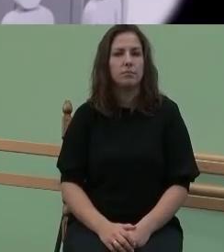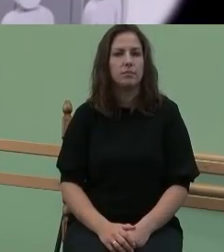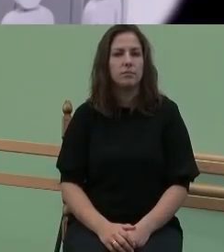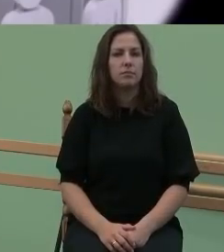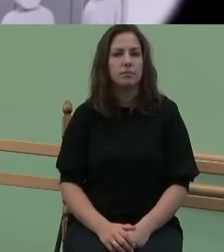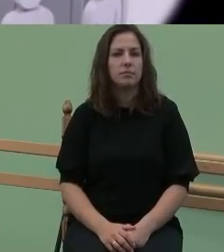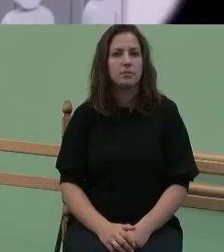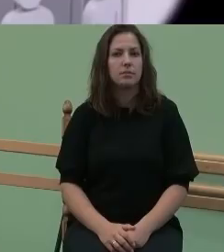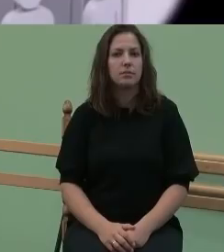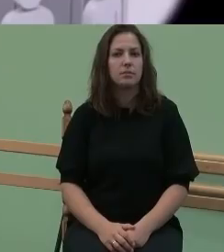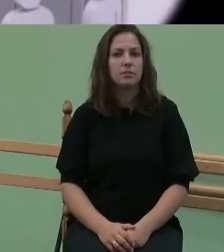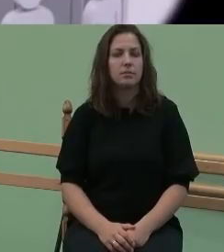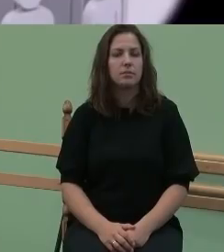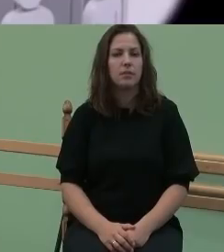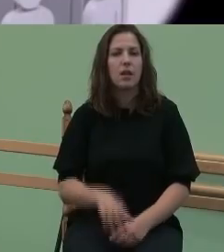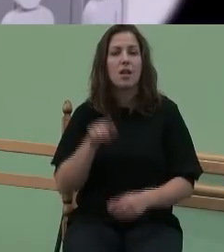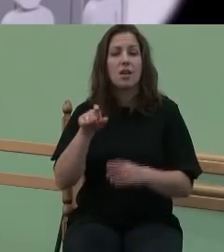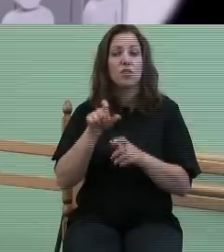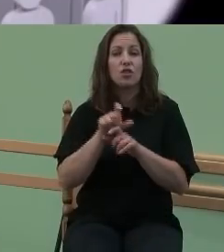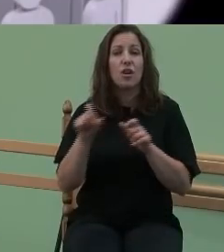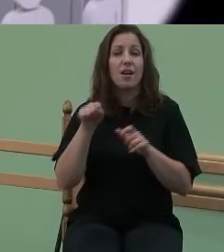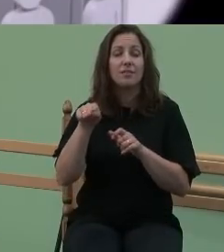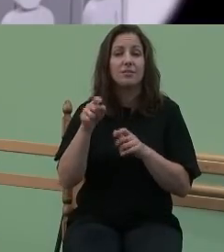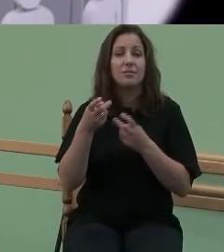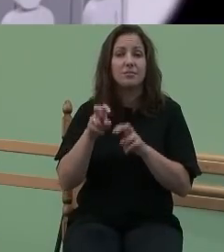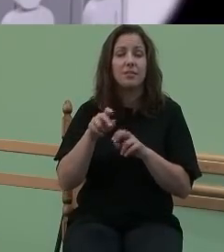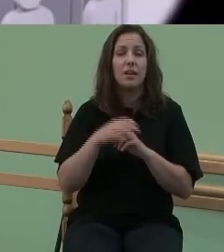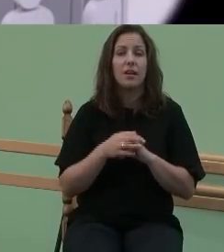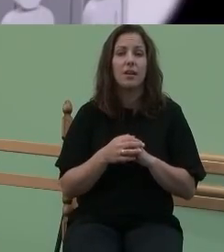Odmienny, ułomny, niczyj. Tęczowy tworek,